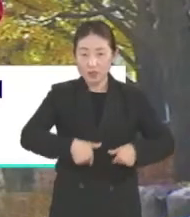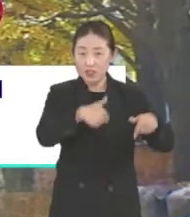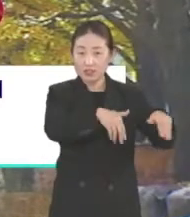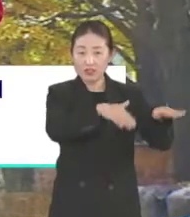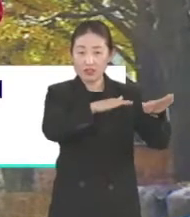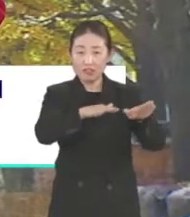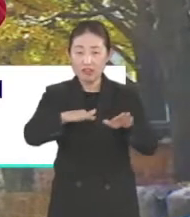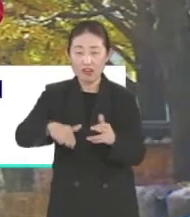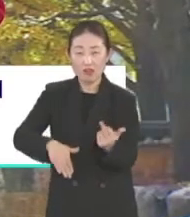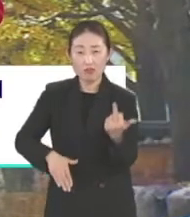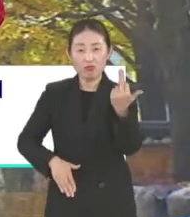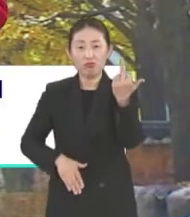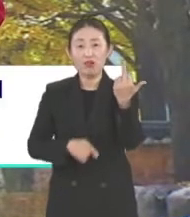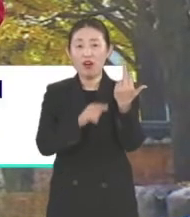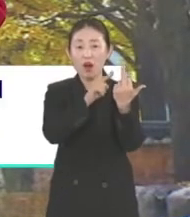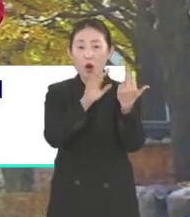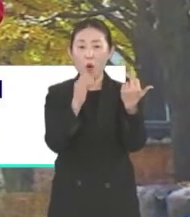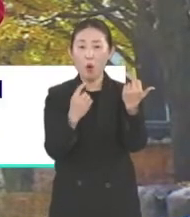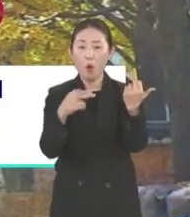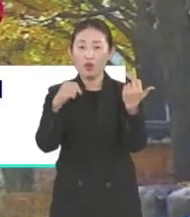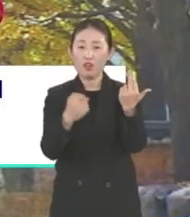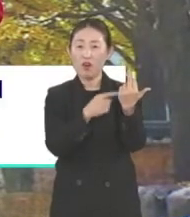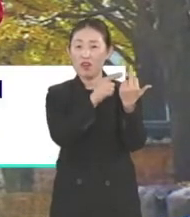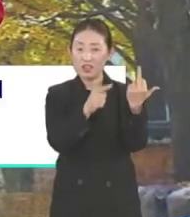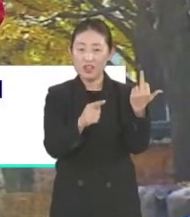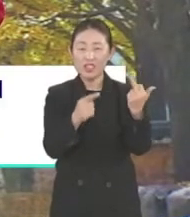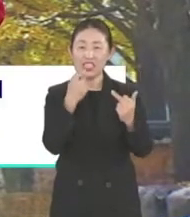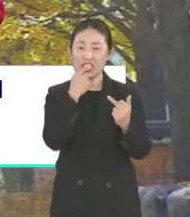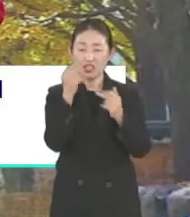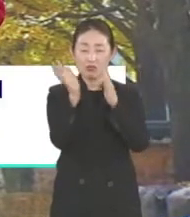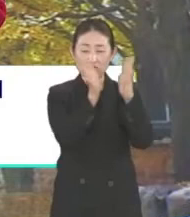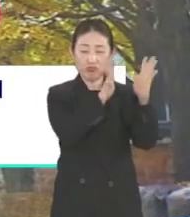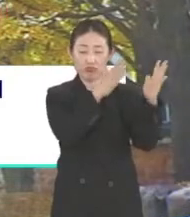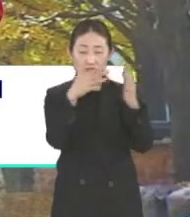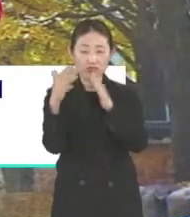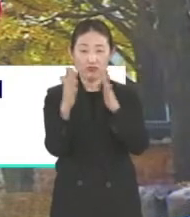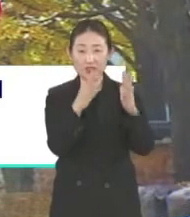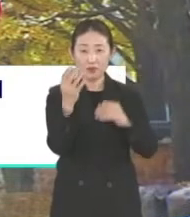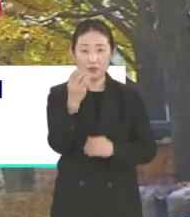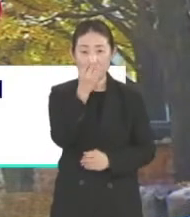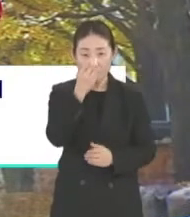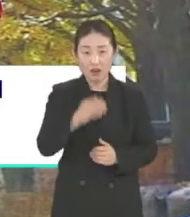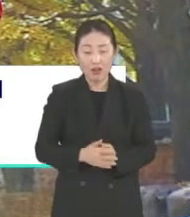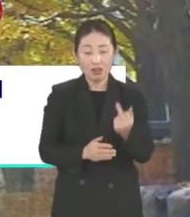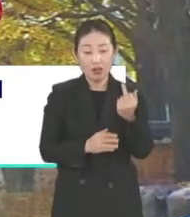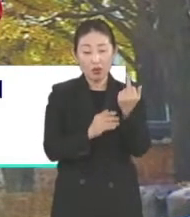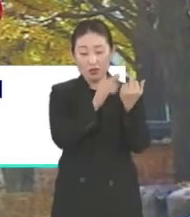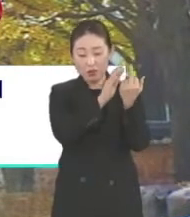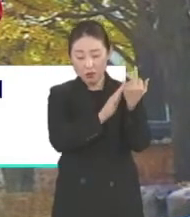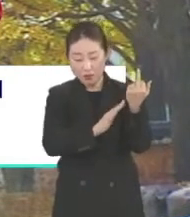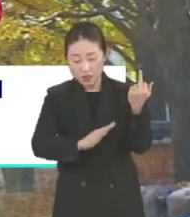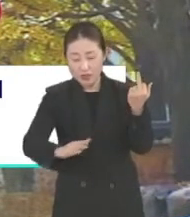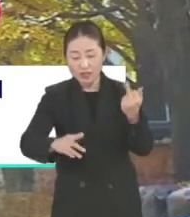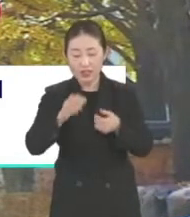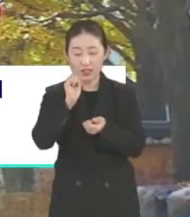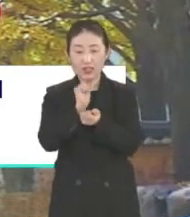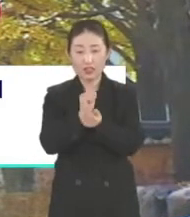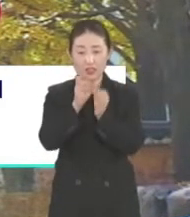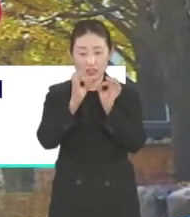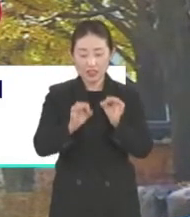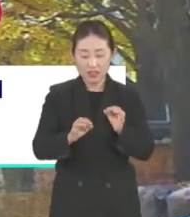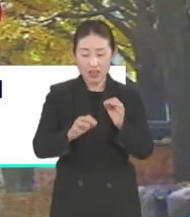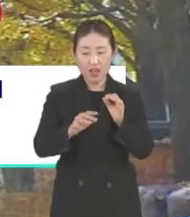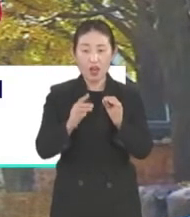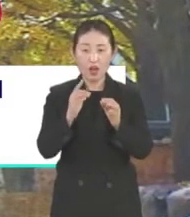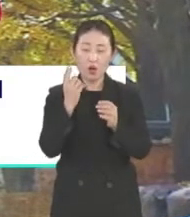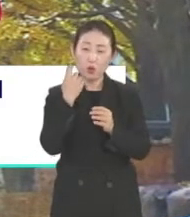충남 서해에서 가장 높게 솟은 오서산에서 억새가 장관을 이루고 있습니다 오서산 아래 보령 청라 은행마을은 요즘